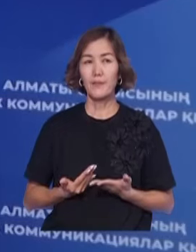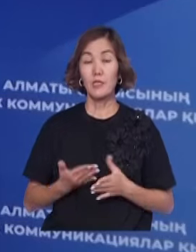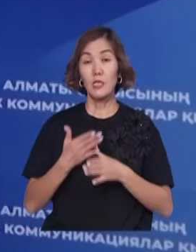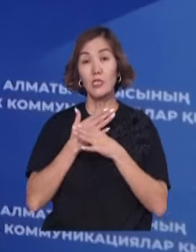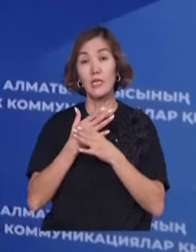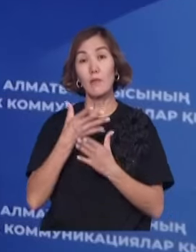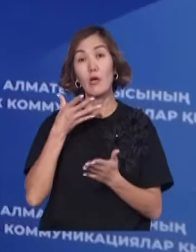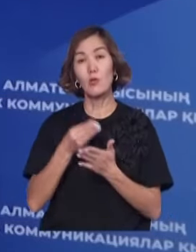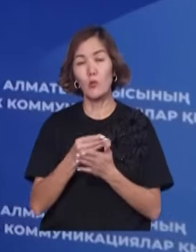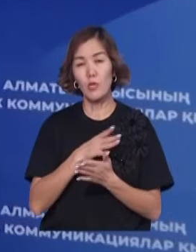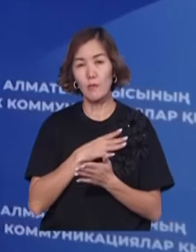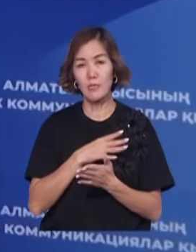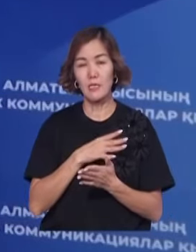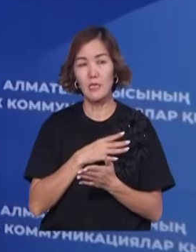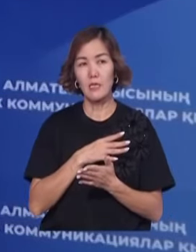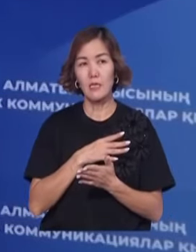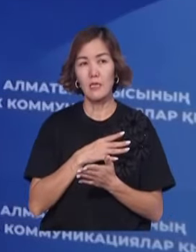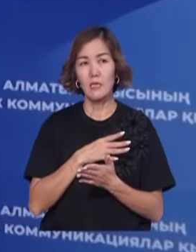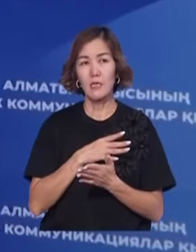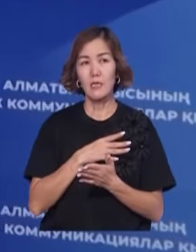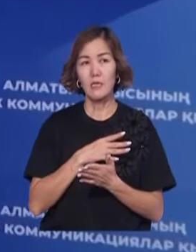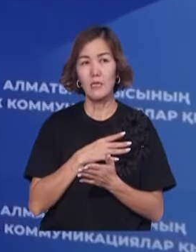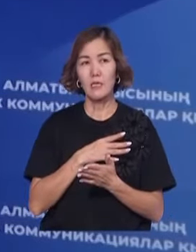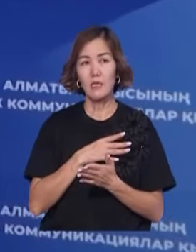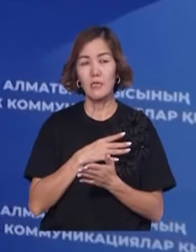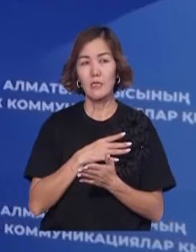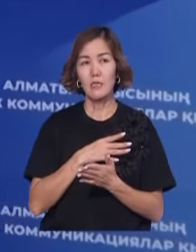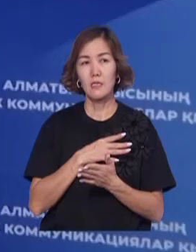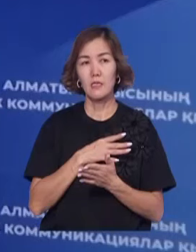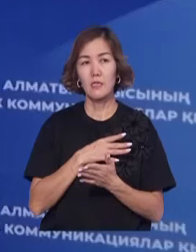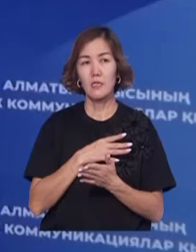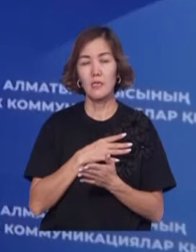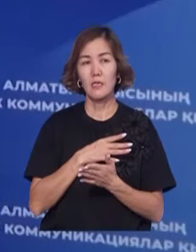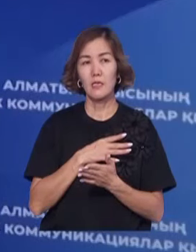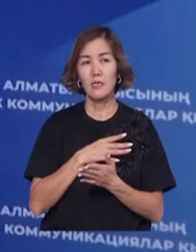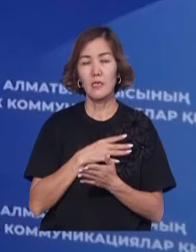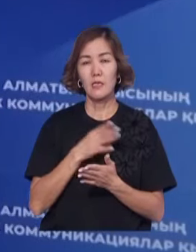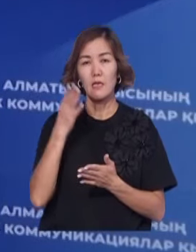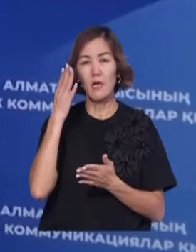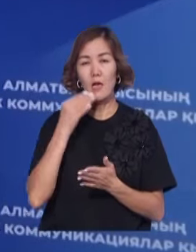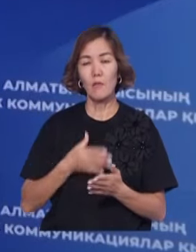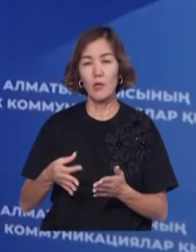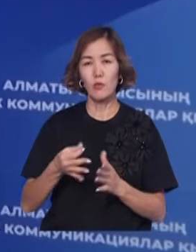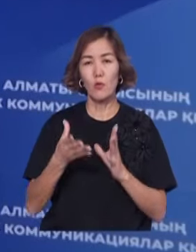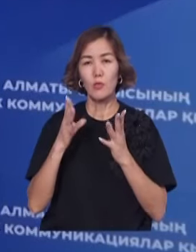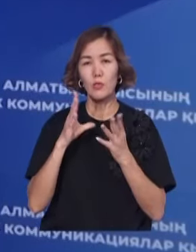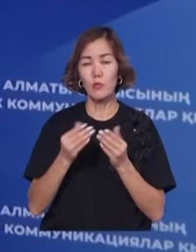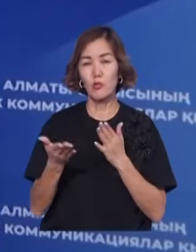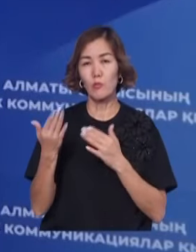жәрдемақы төлейміз. Атаулы әлеуметтік жәрдемақы. Атаулы әлеуметтік жәрдемақы біздің Алматы облысында, мысалы,